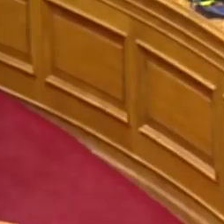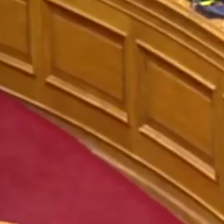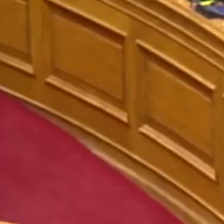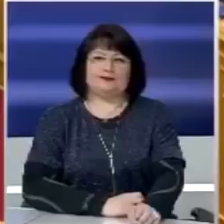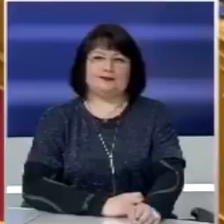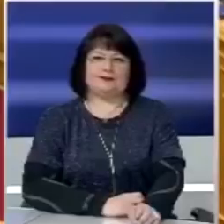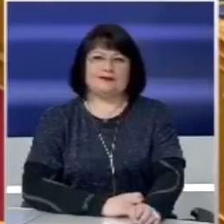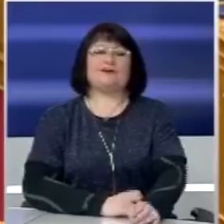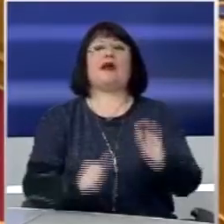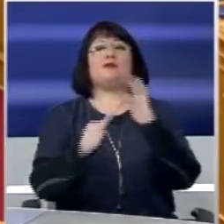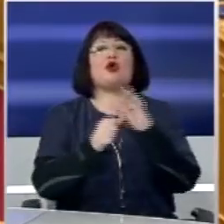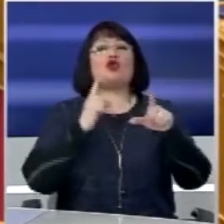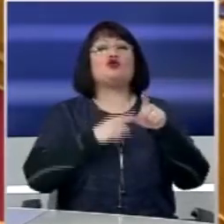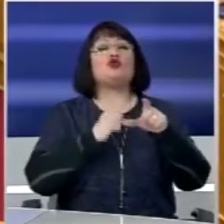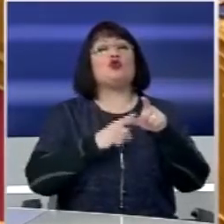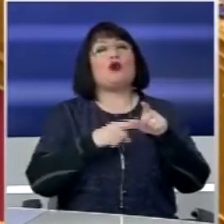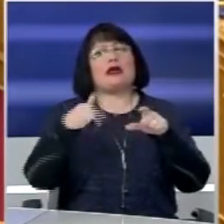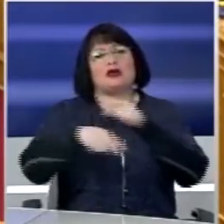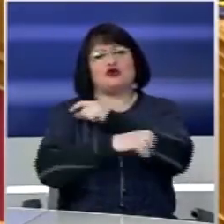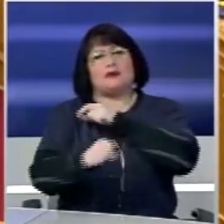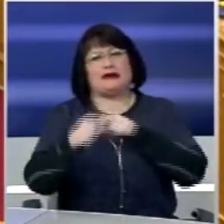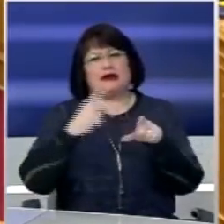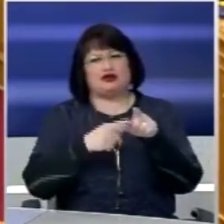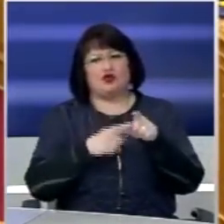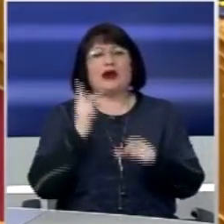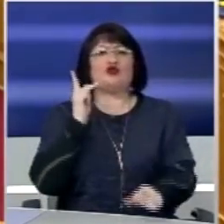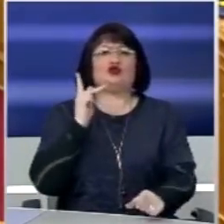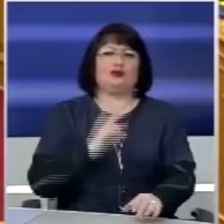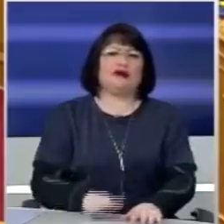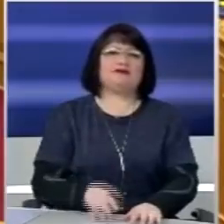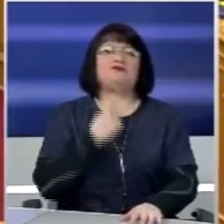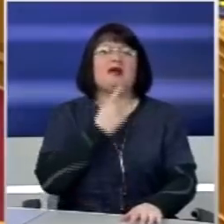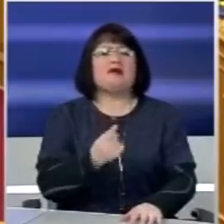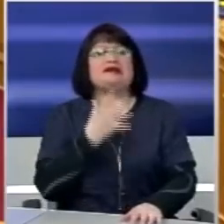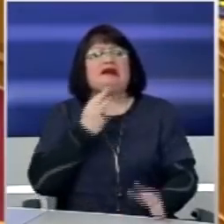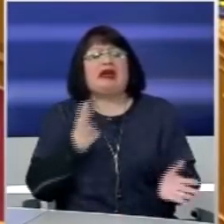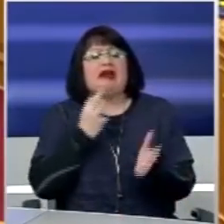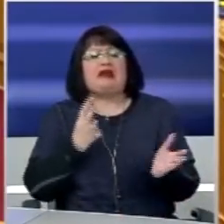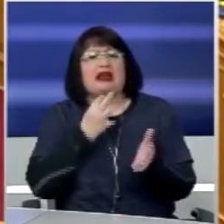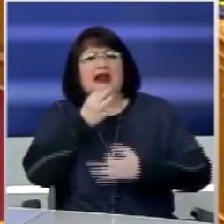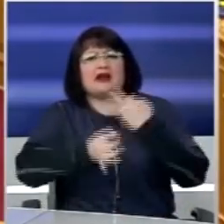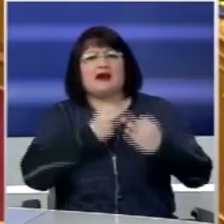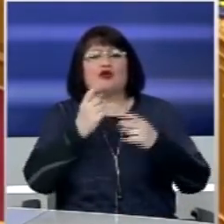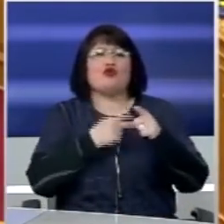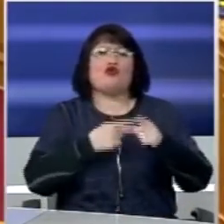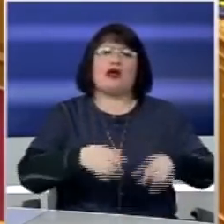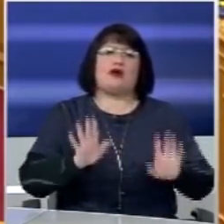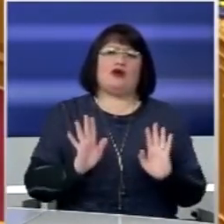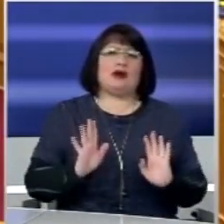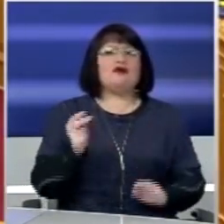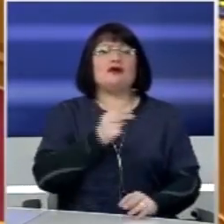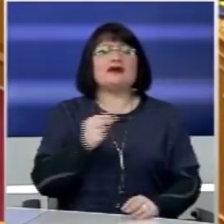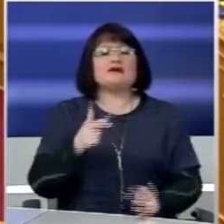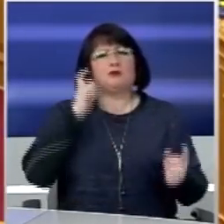Κυρίες και κύριοι, ξέρετε ότι το ΚΚΕ δεν τοποθετείται ευκαιριακά. Αυτό δεν σημαίνει ότι δεν